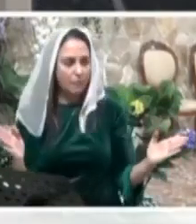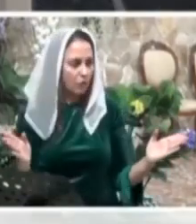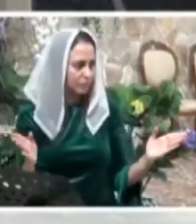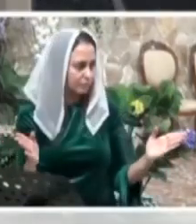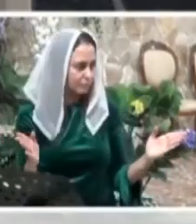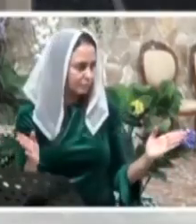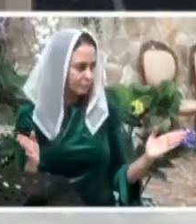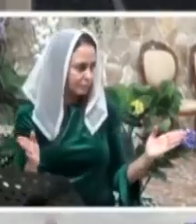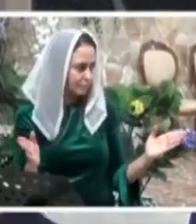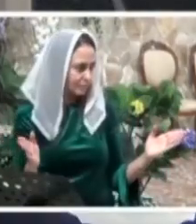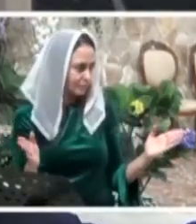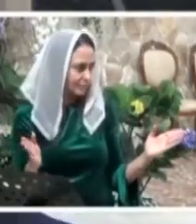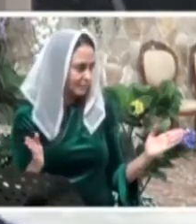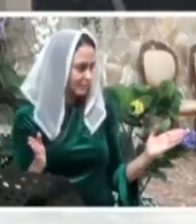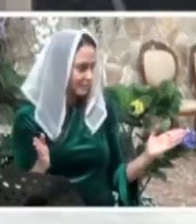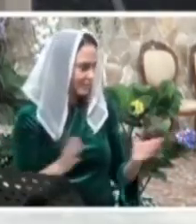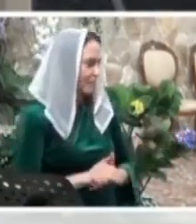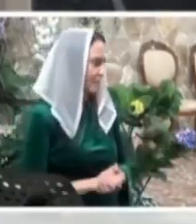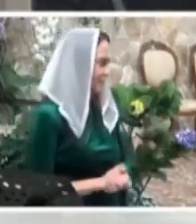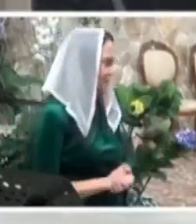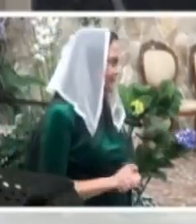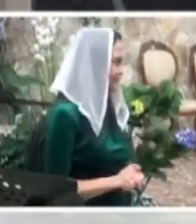spalanchiamole. Belle larghe,